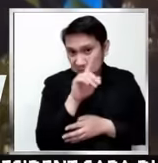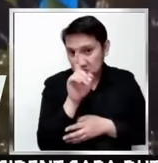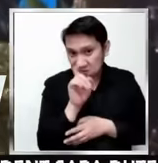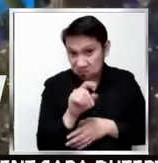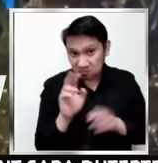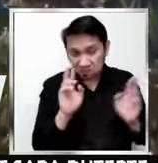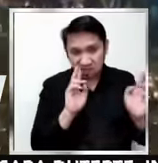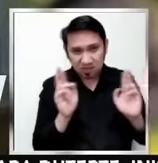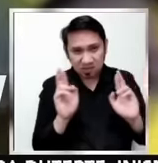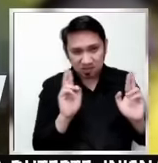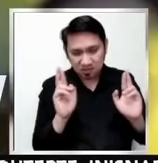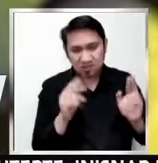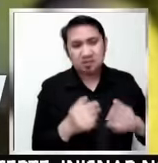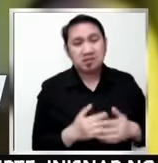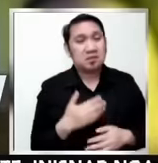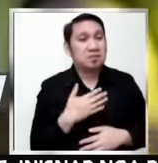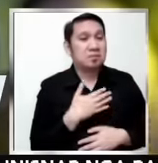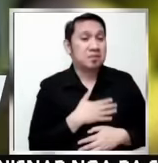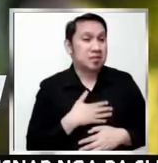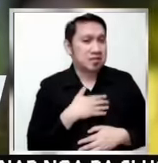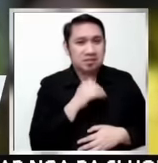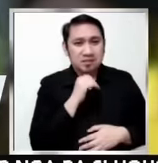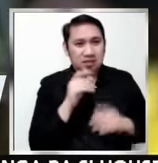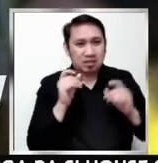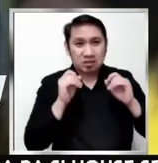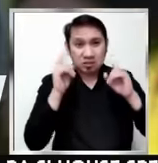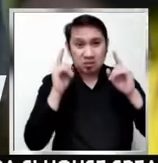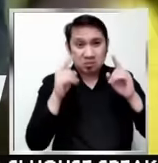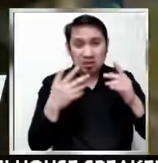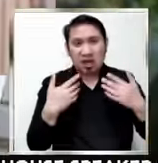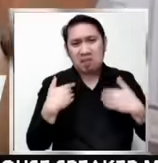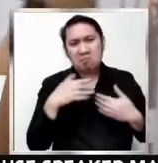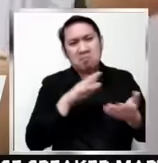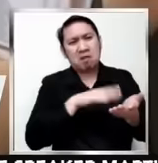na po kayong magulat kung nagmahal ang ilan dyan.